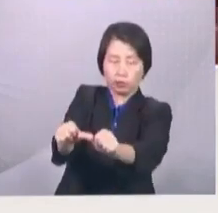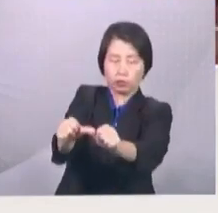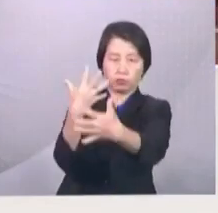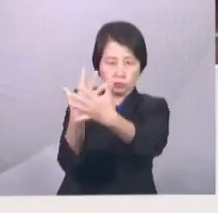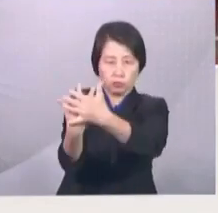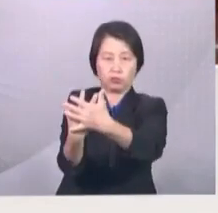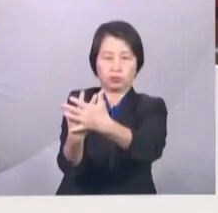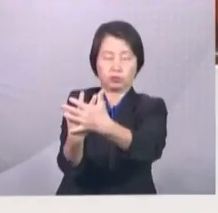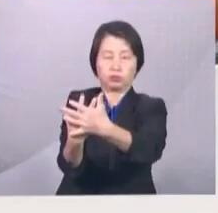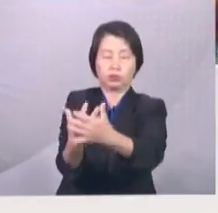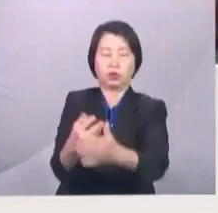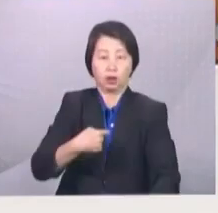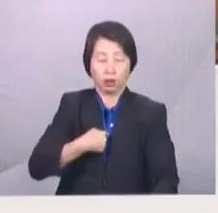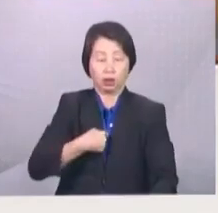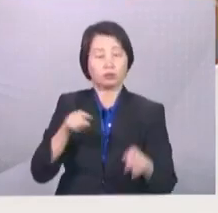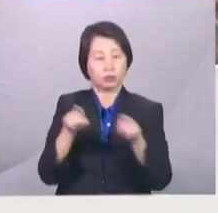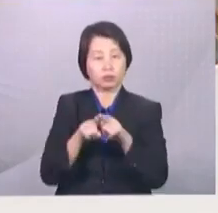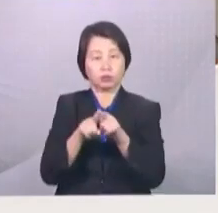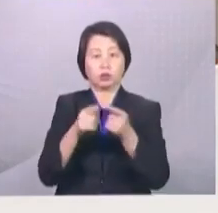Saya juga ingin memaklumkan tentang